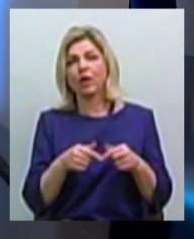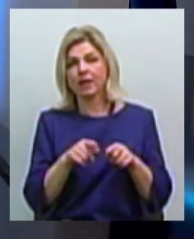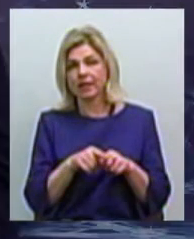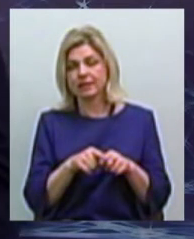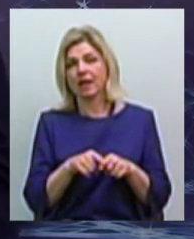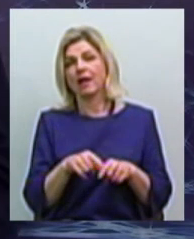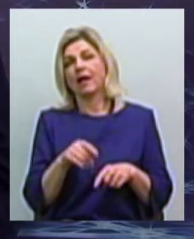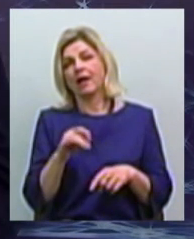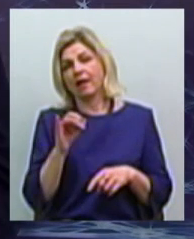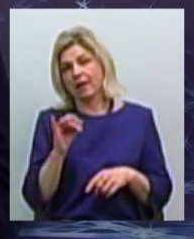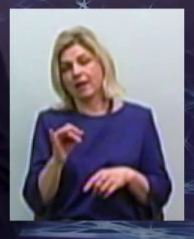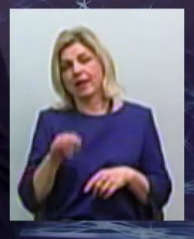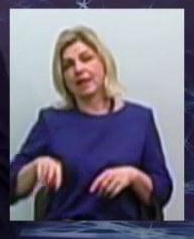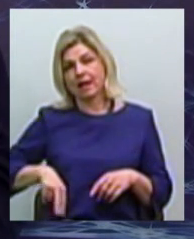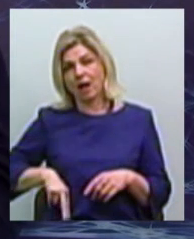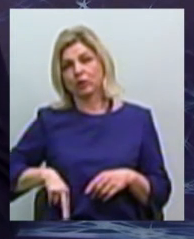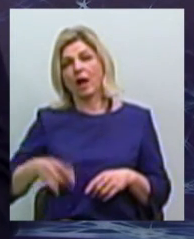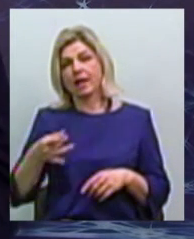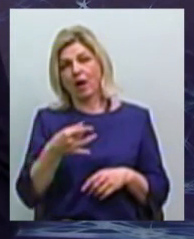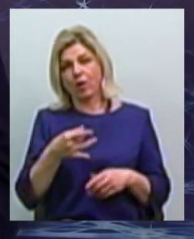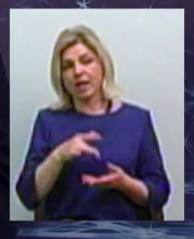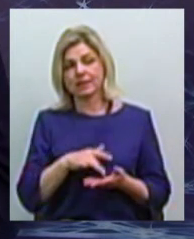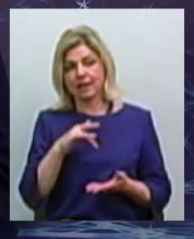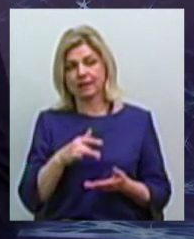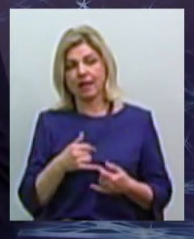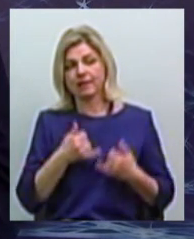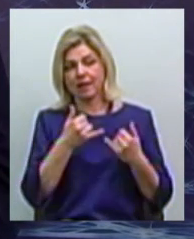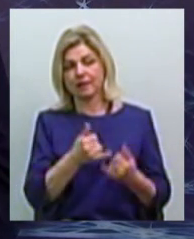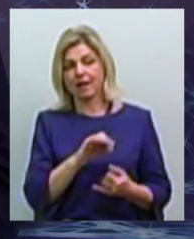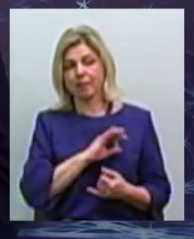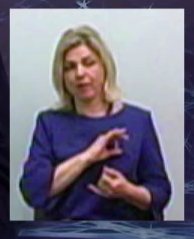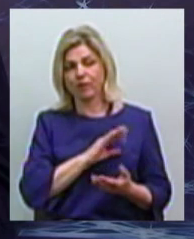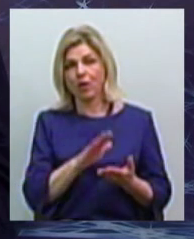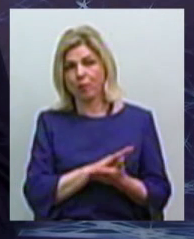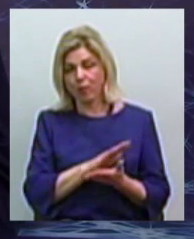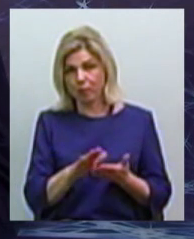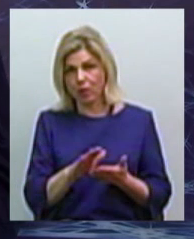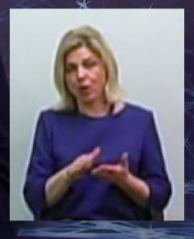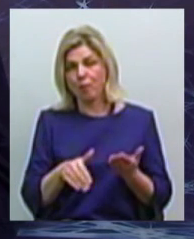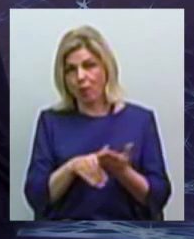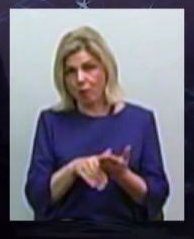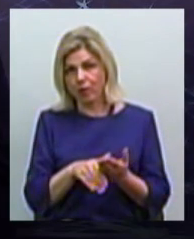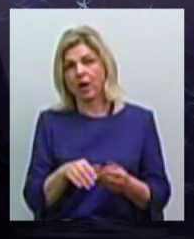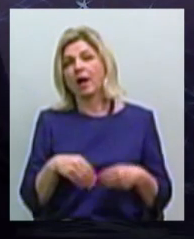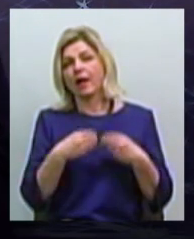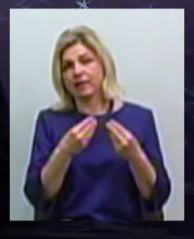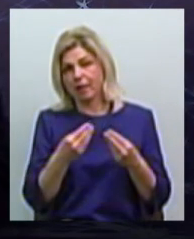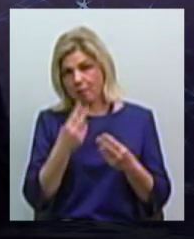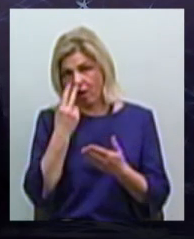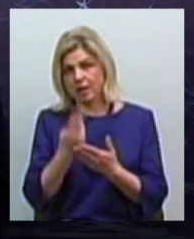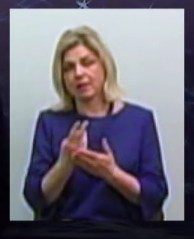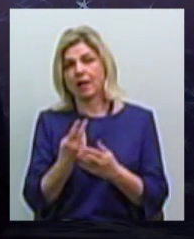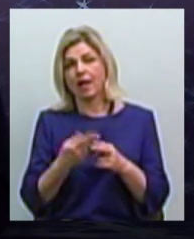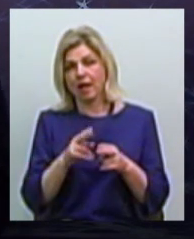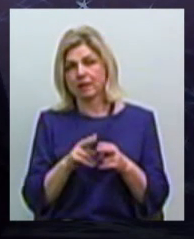Наталія Гнатуша – директор регіонального центру з надання безоплатної правової допомоги Миколаївській області. Ми презентували Олександру Васильовичу саме